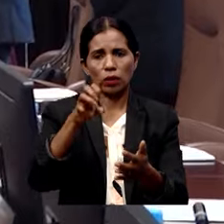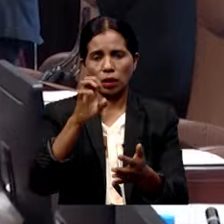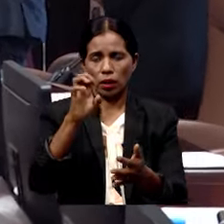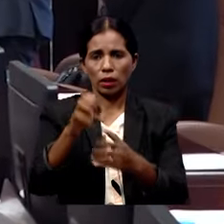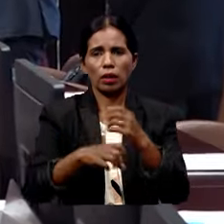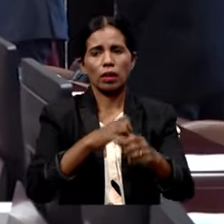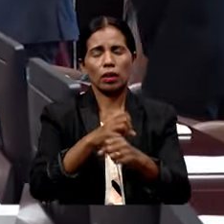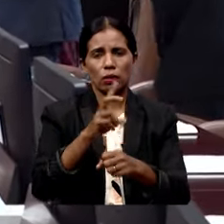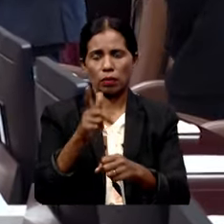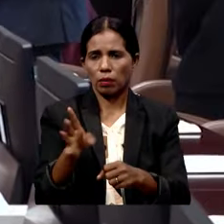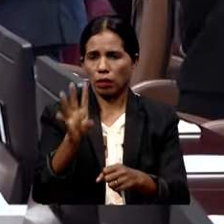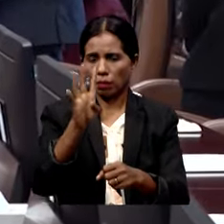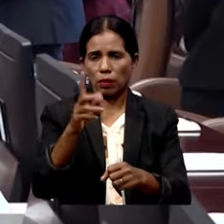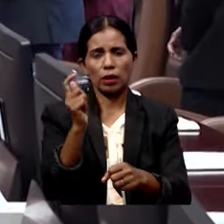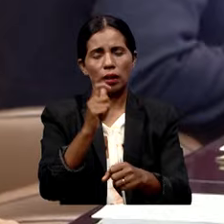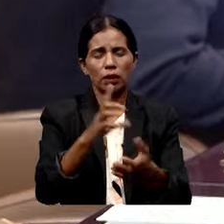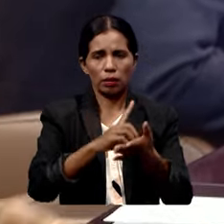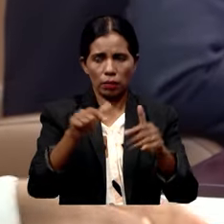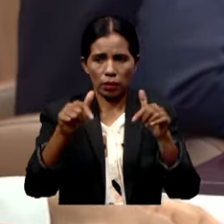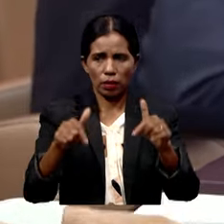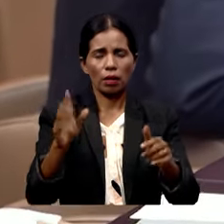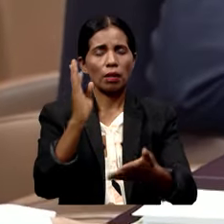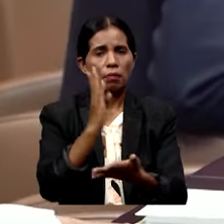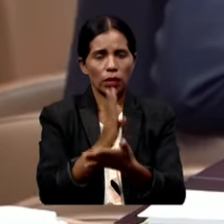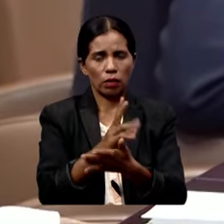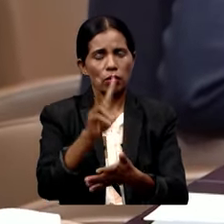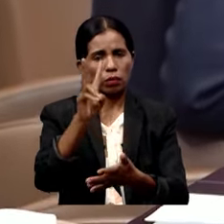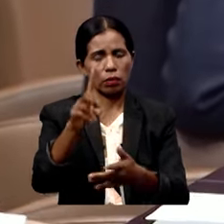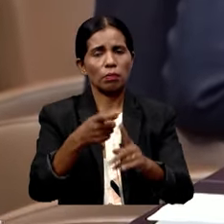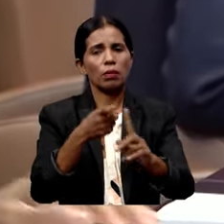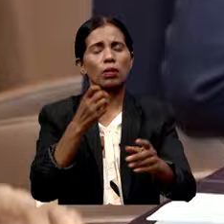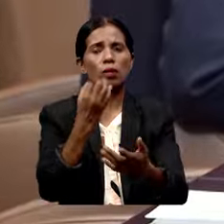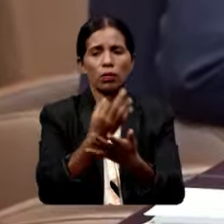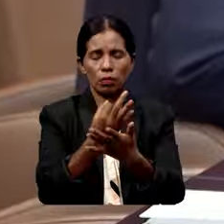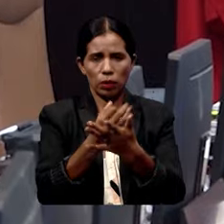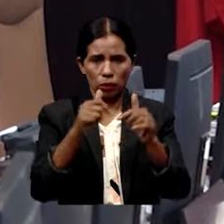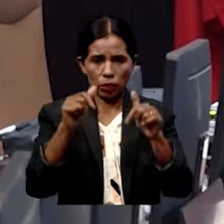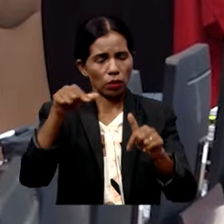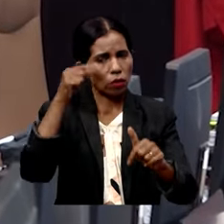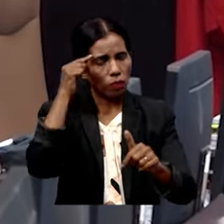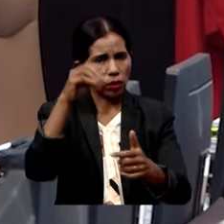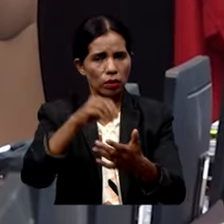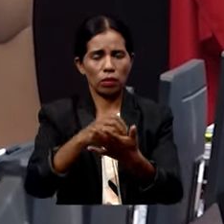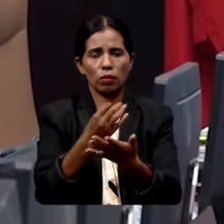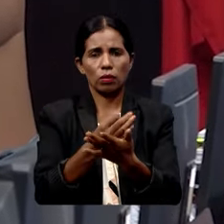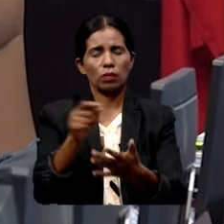resinghat ia tersa semana ne ho montante besik bilion rua mai be husi total orsamento ne governo alokadet